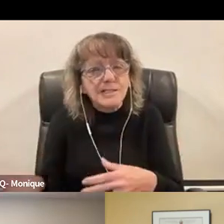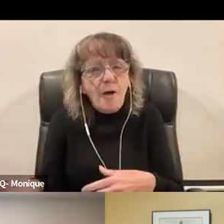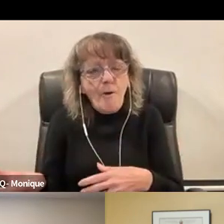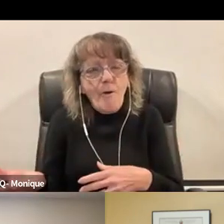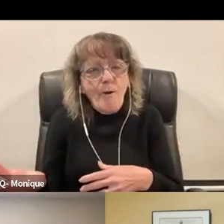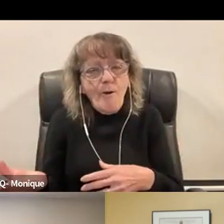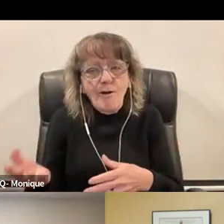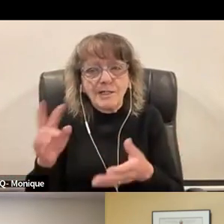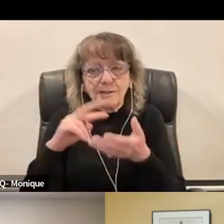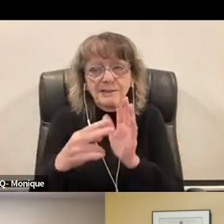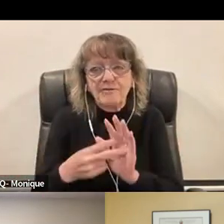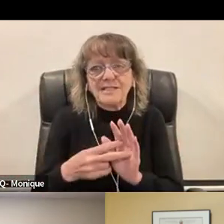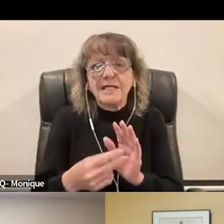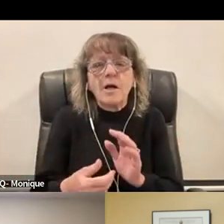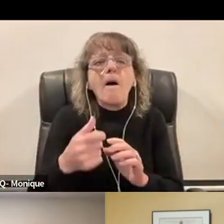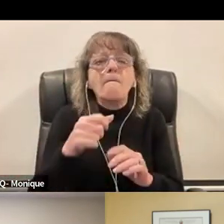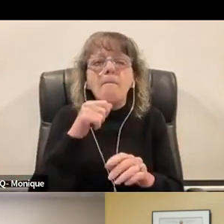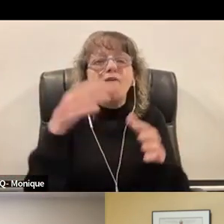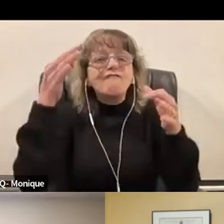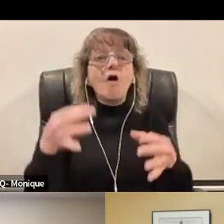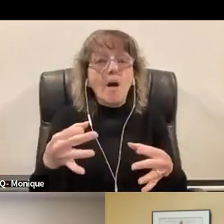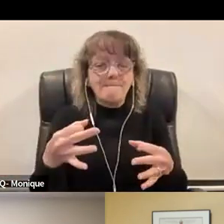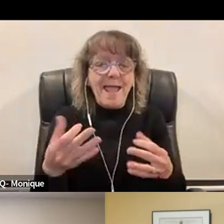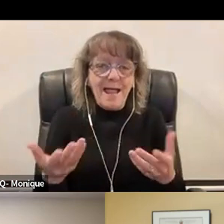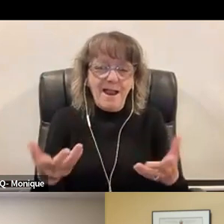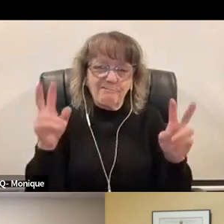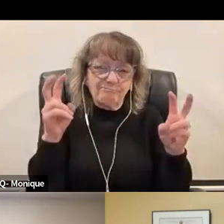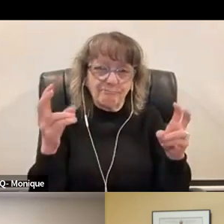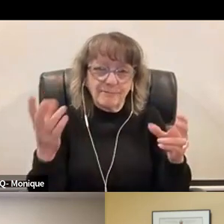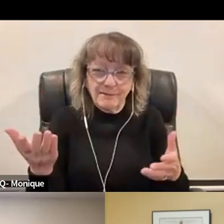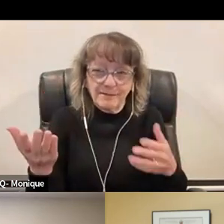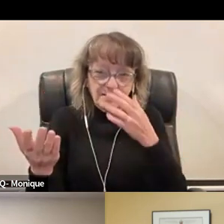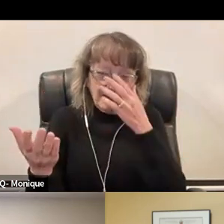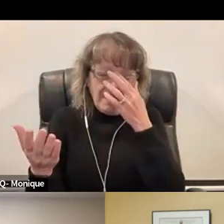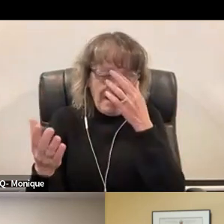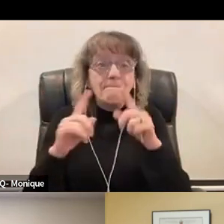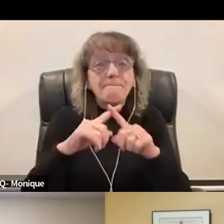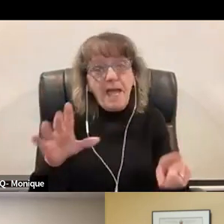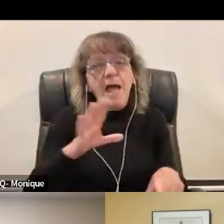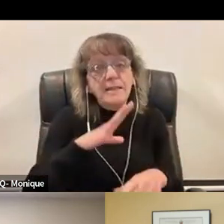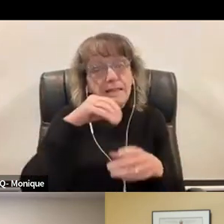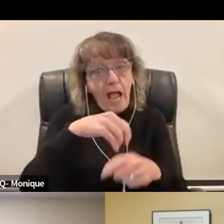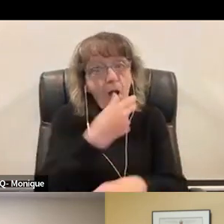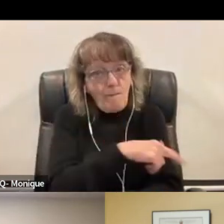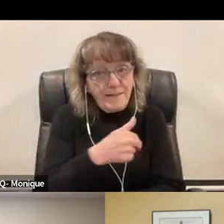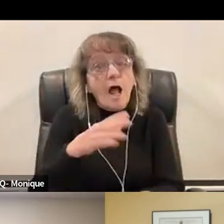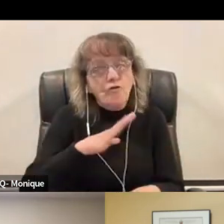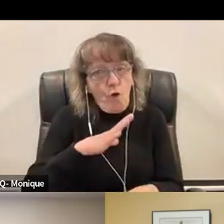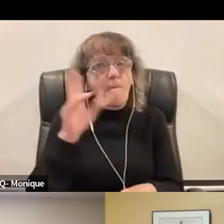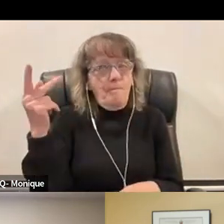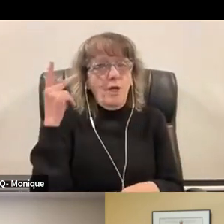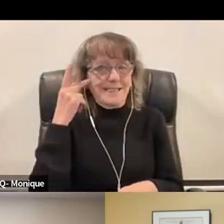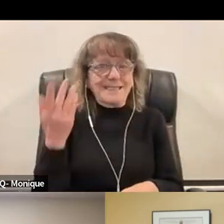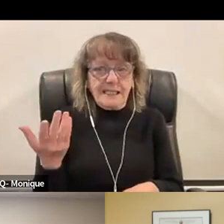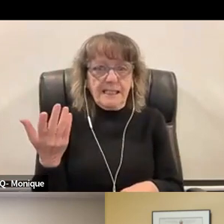ça se fait plus de façon informelle quand il s'agit des gens de race noire, mais on a une politique dans notre hôpital qui est